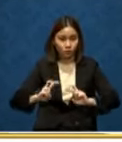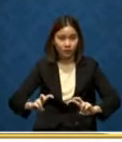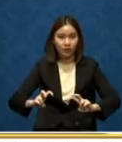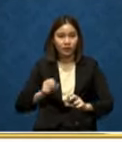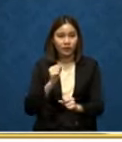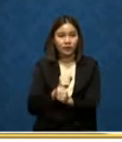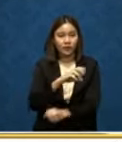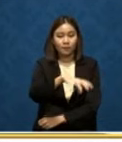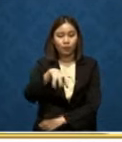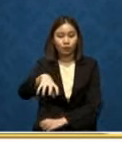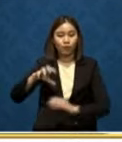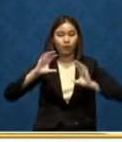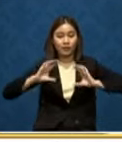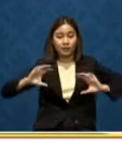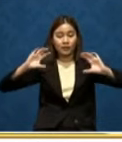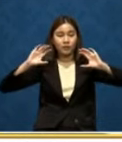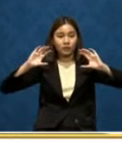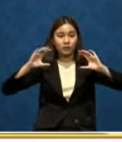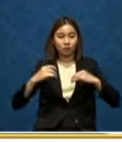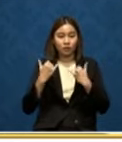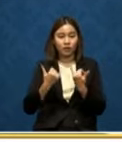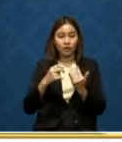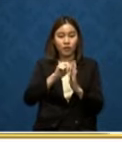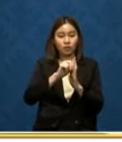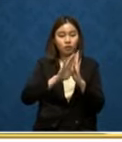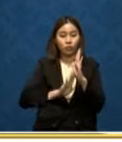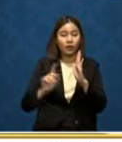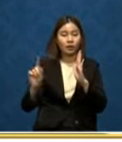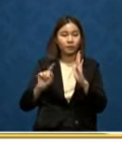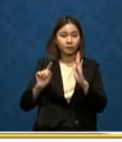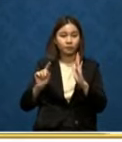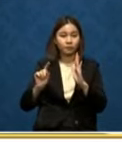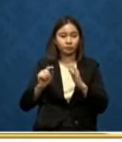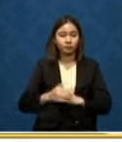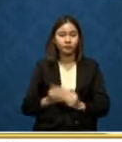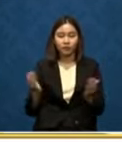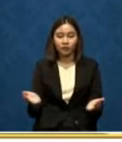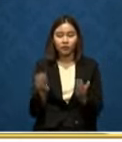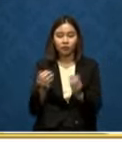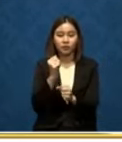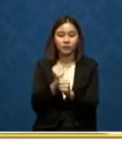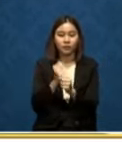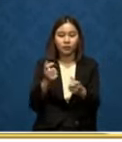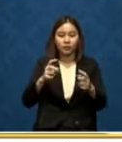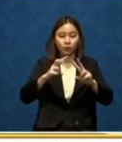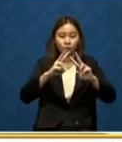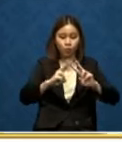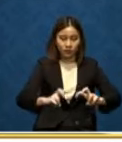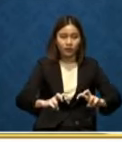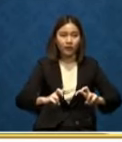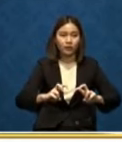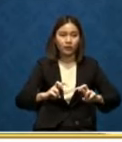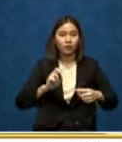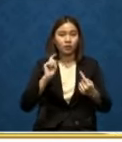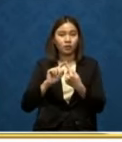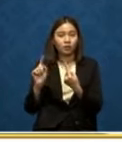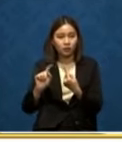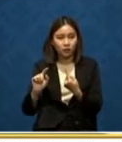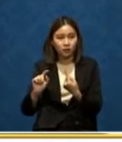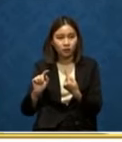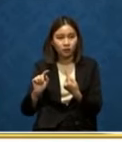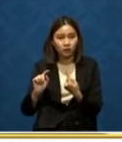หน่วยงานของภาครัฐเนี่ยนะครับรัฐบาลเนี่ยได้ให้นโยบายไว้ว่าจะสนับสนุนงานวิจัยนะครับที่จะไปดูในเรื่อง